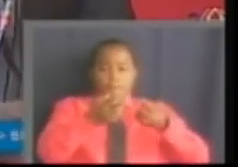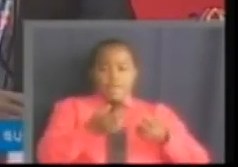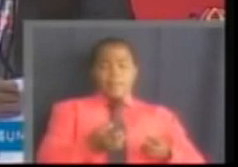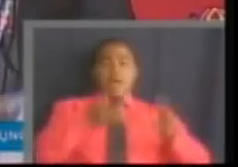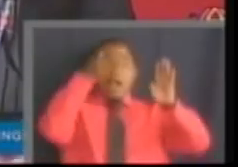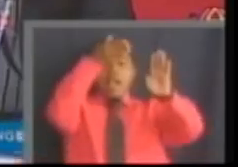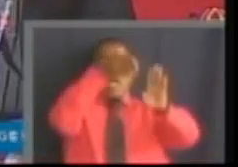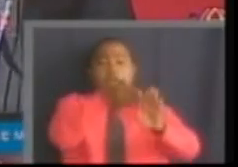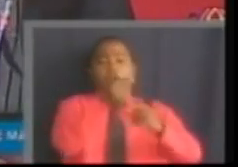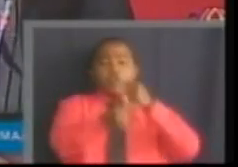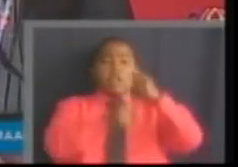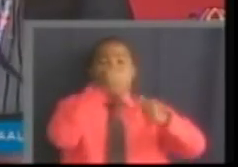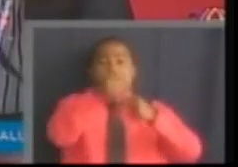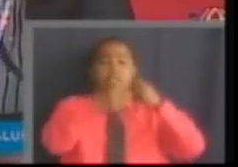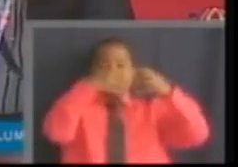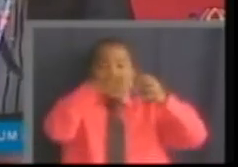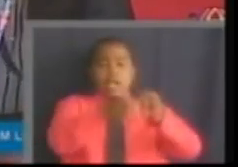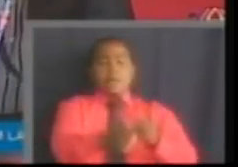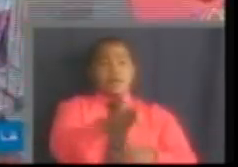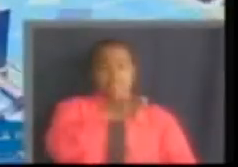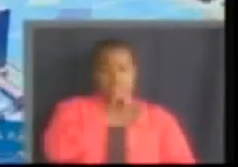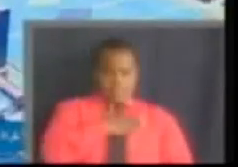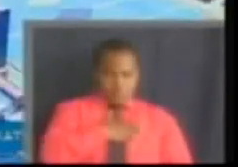ya uendeshaji wa kamati zetu.